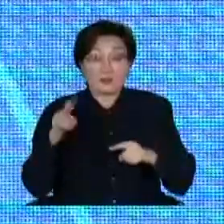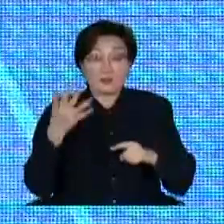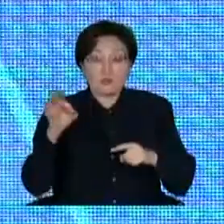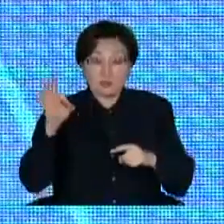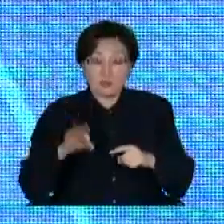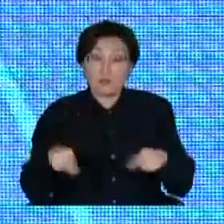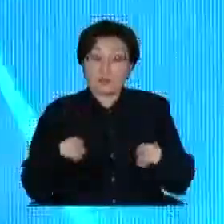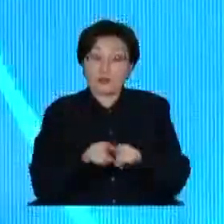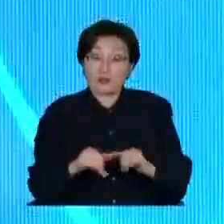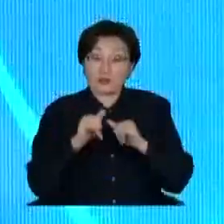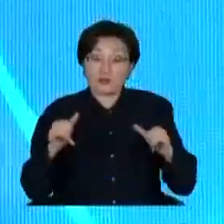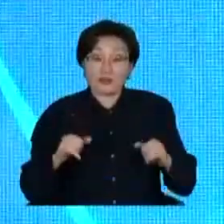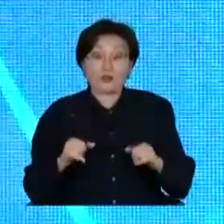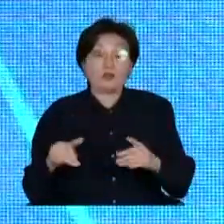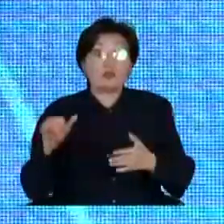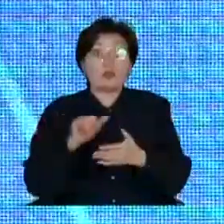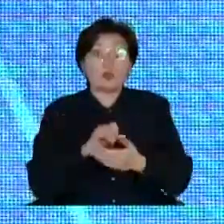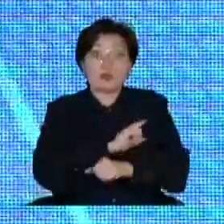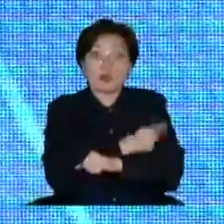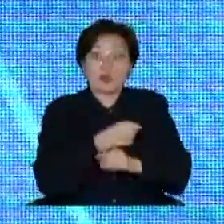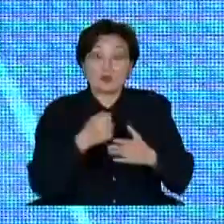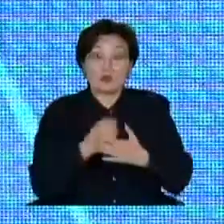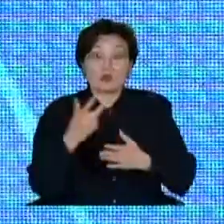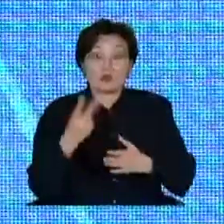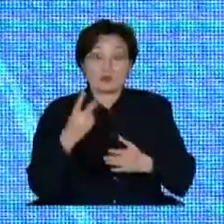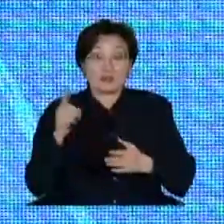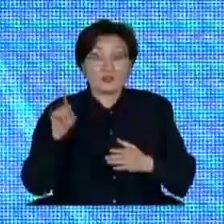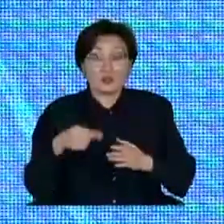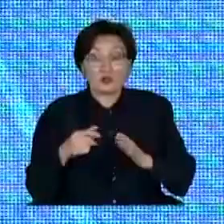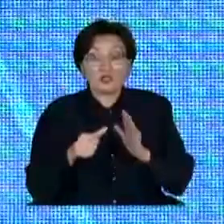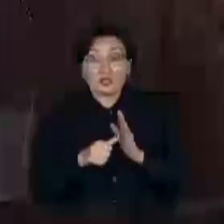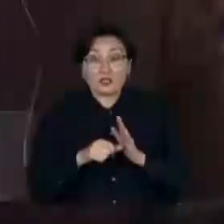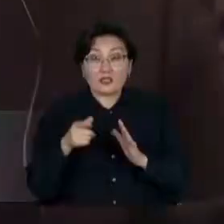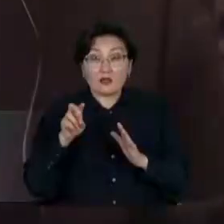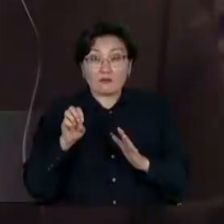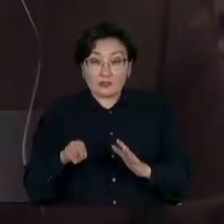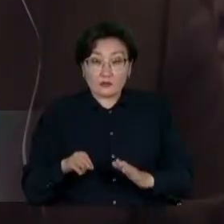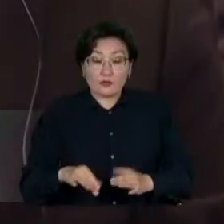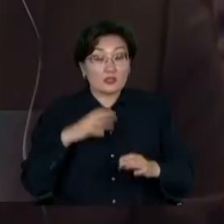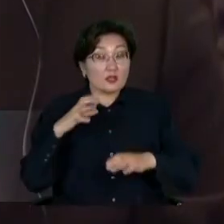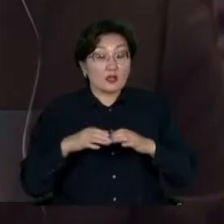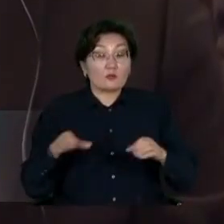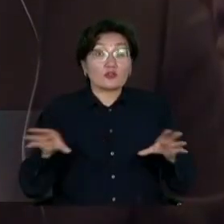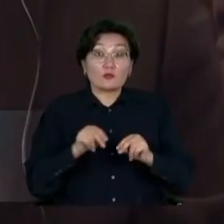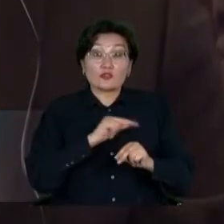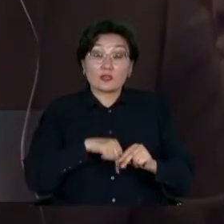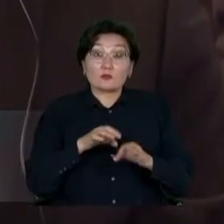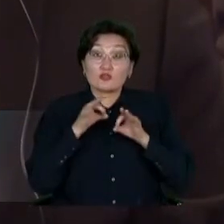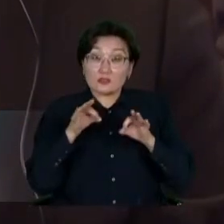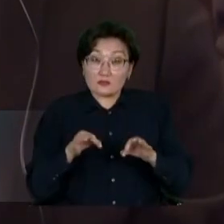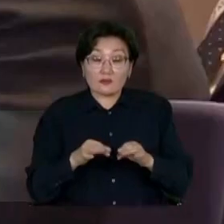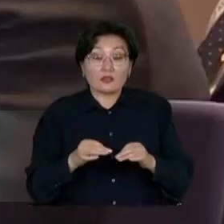25%, а также увеличить установленную мощность до 32,6 гигаватт. Международные партнеры также выразили